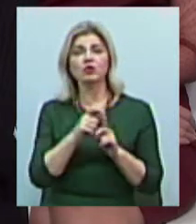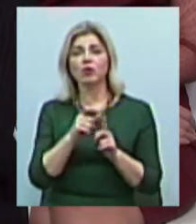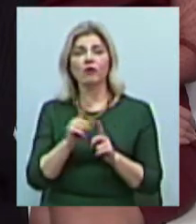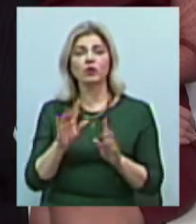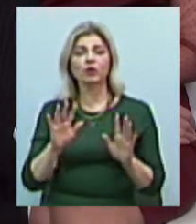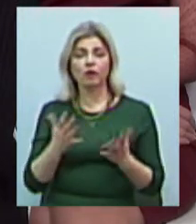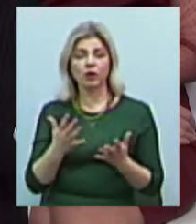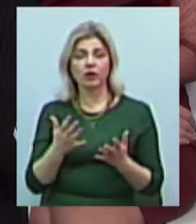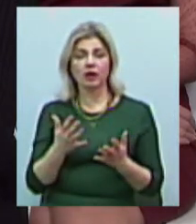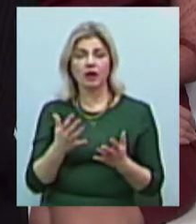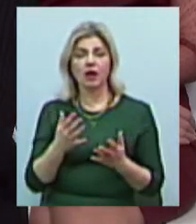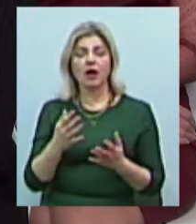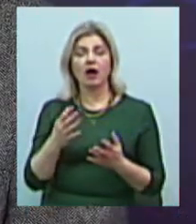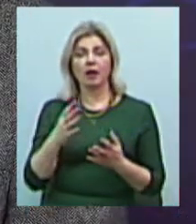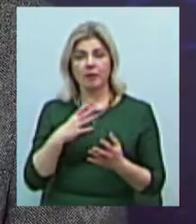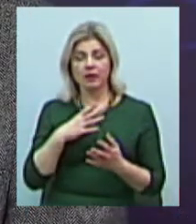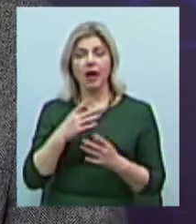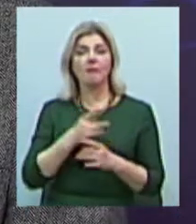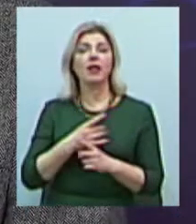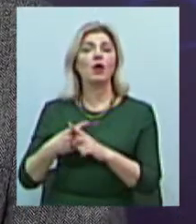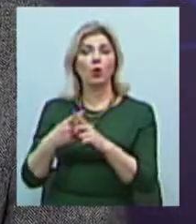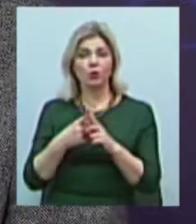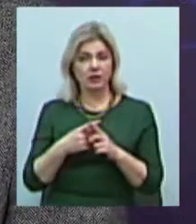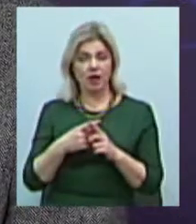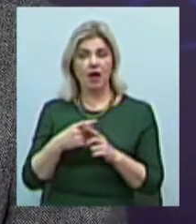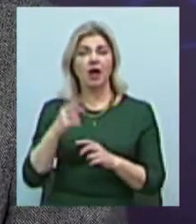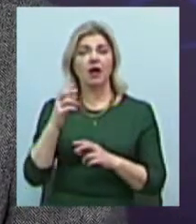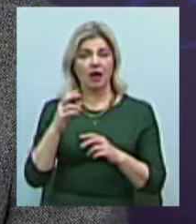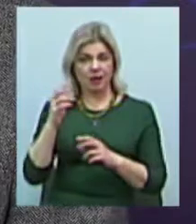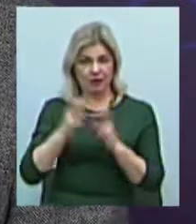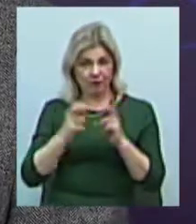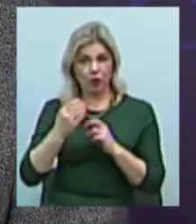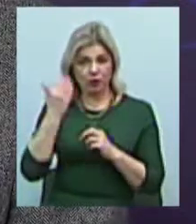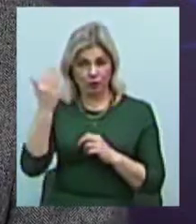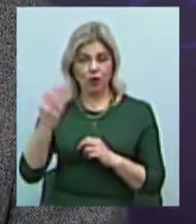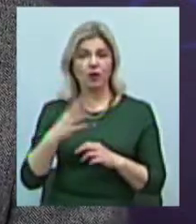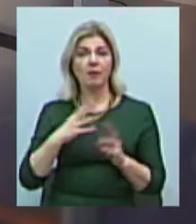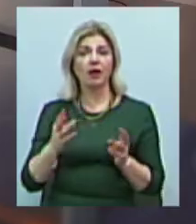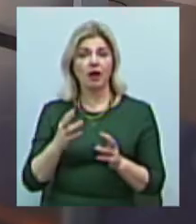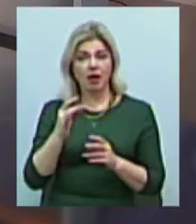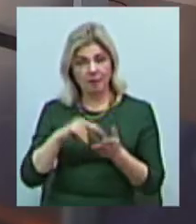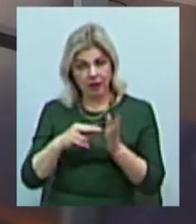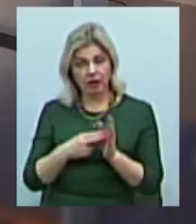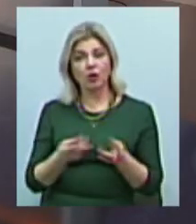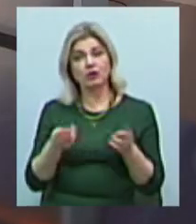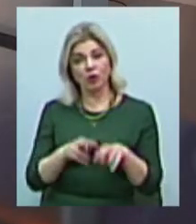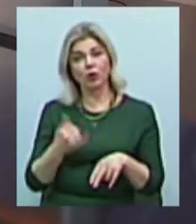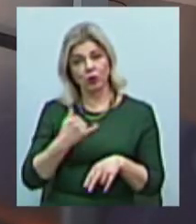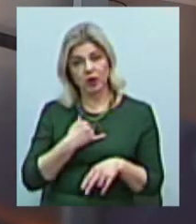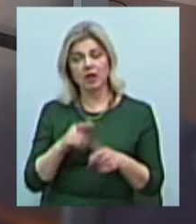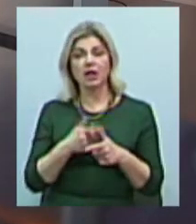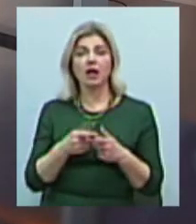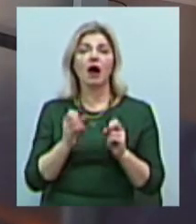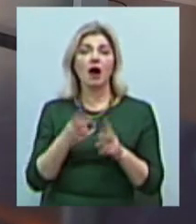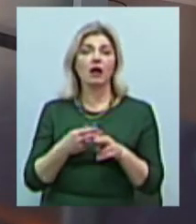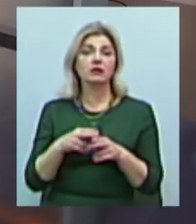спалено завод білоруської компанії, яка проводила ремонтні роботи на Н-11. Чи планують вони все ж таки в нас залишитись? І взагалі, як це